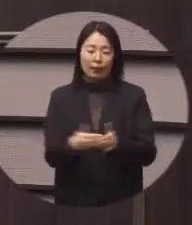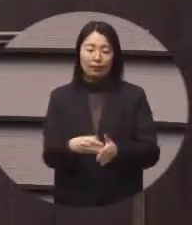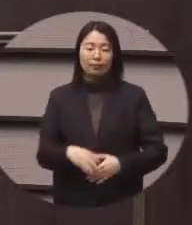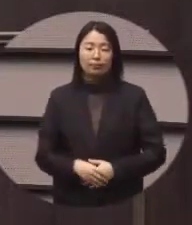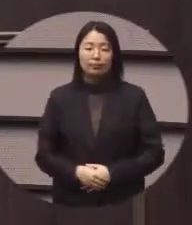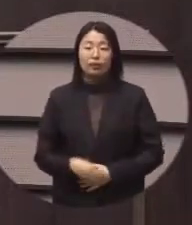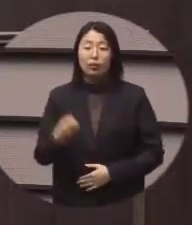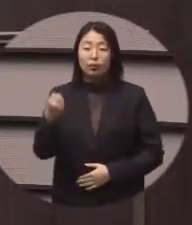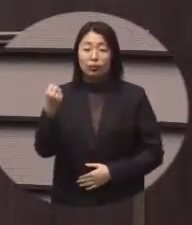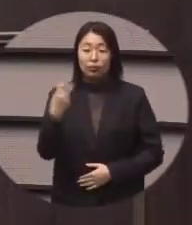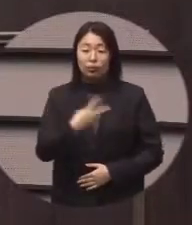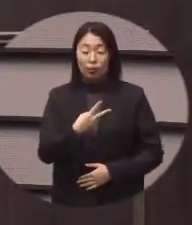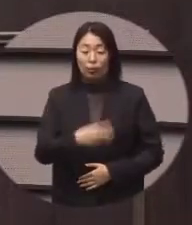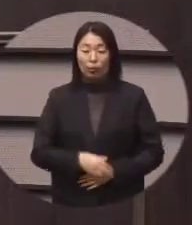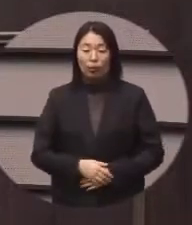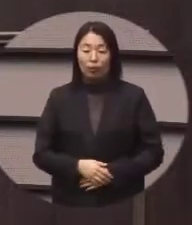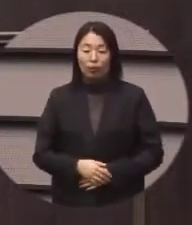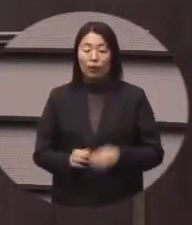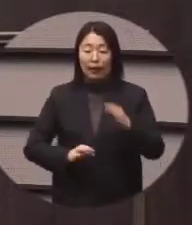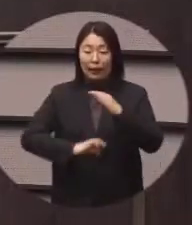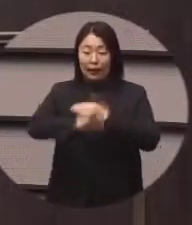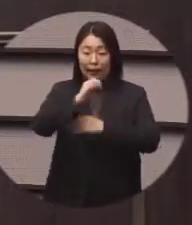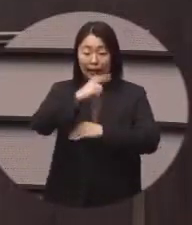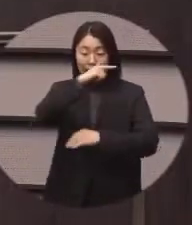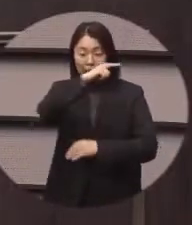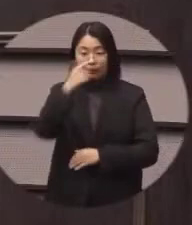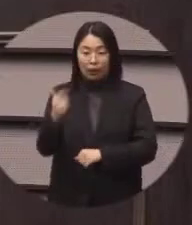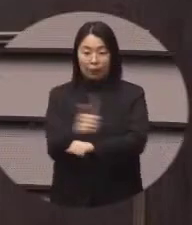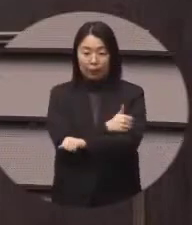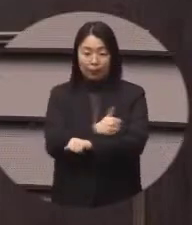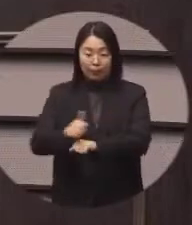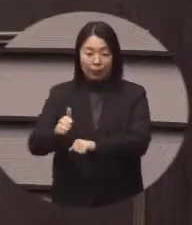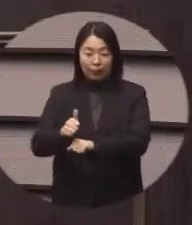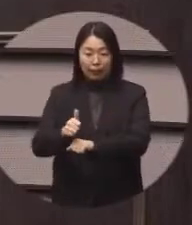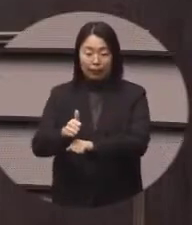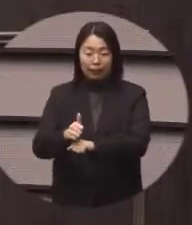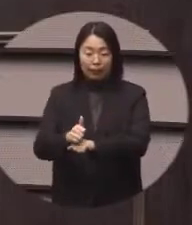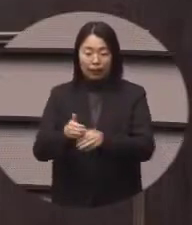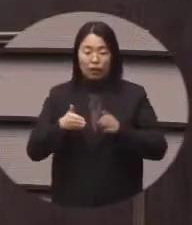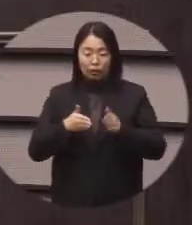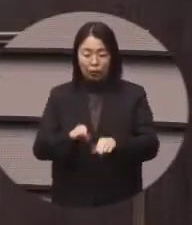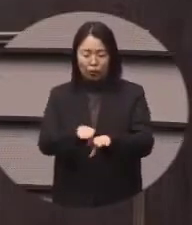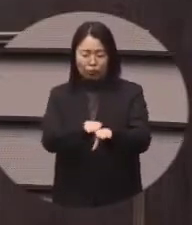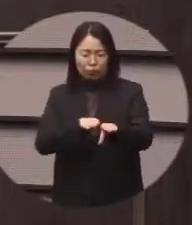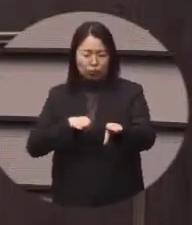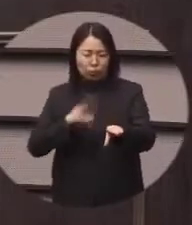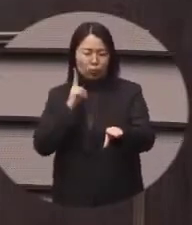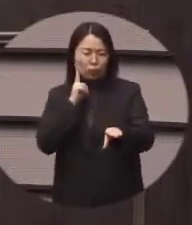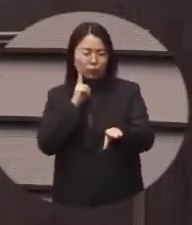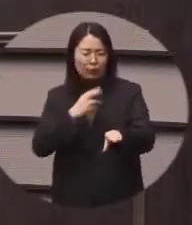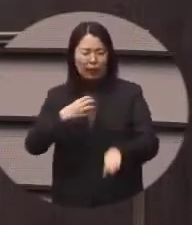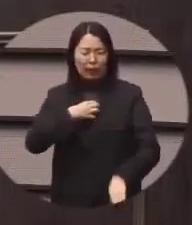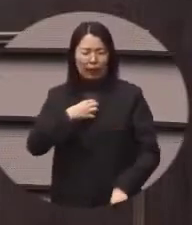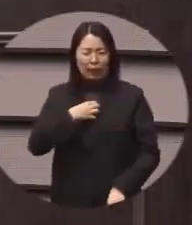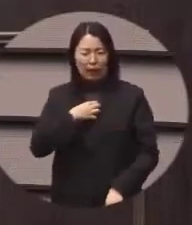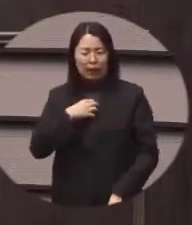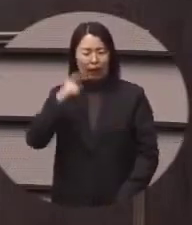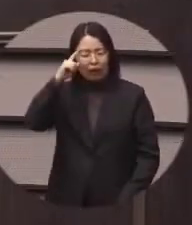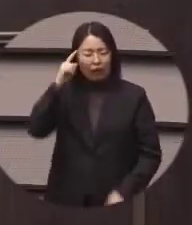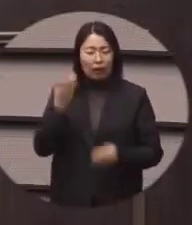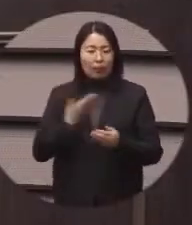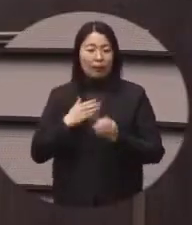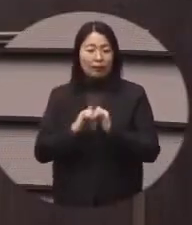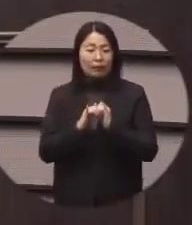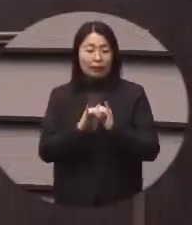또한 출퇴근 주말 등 혼잡 시대에 도로를 이용하는 시민들을 위해 교통광재 및 스마트